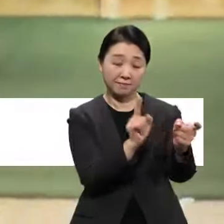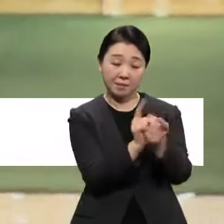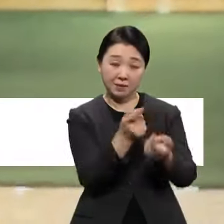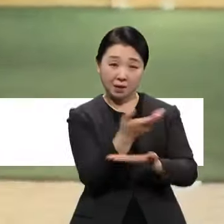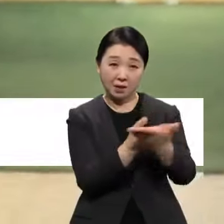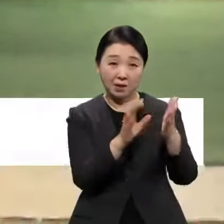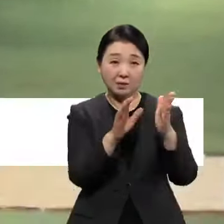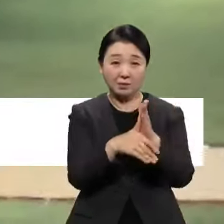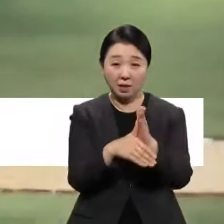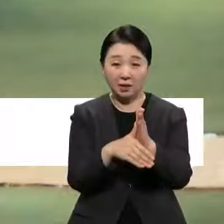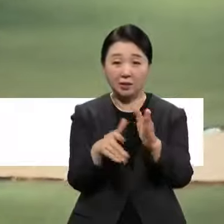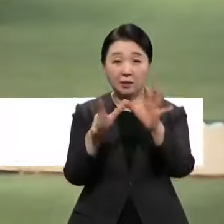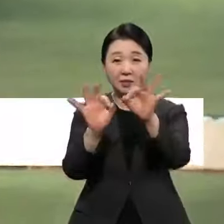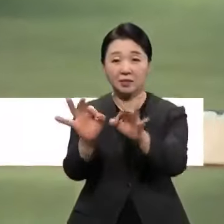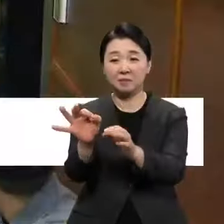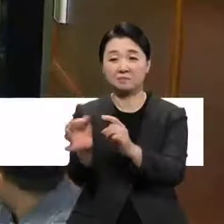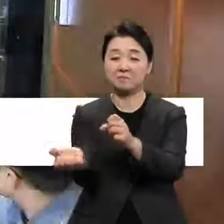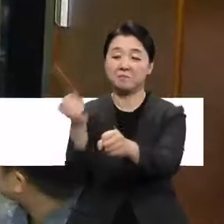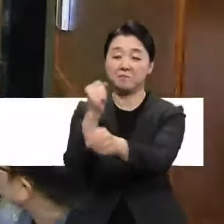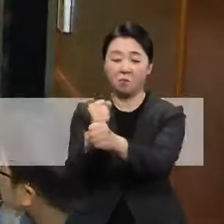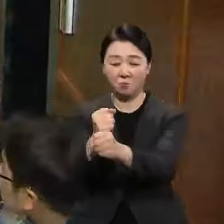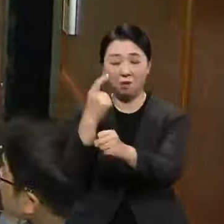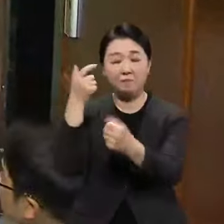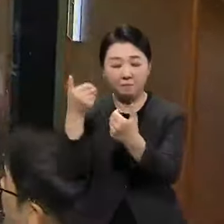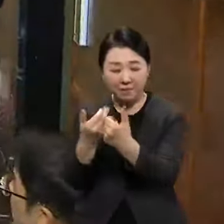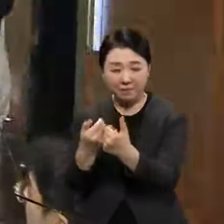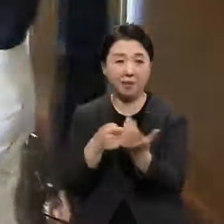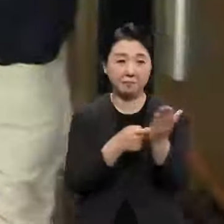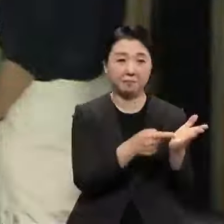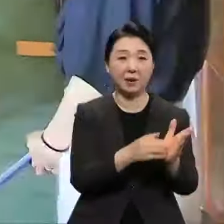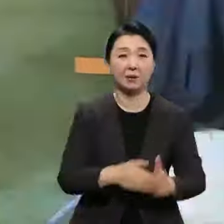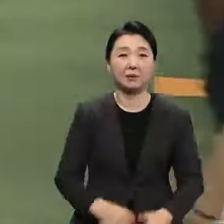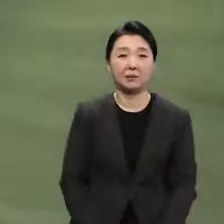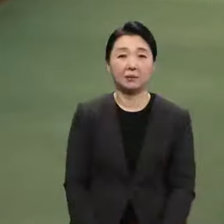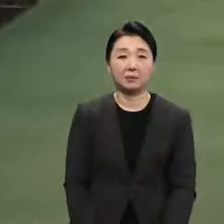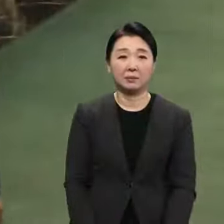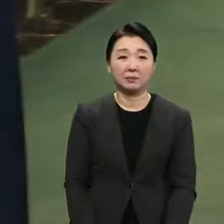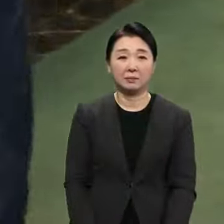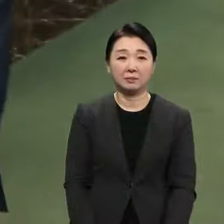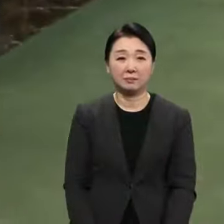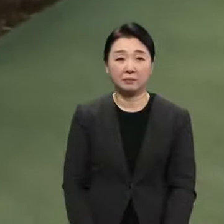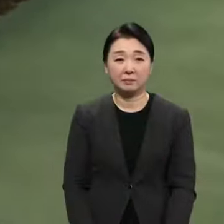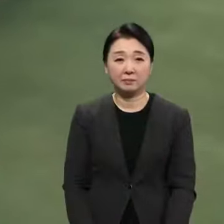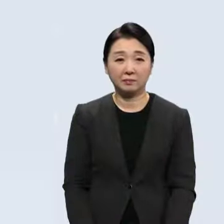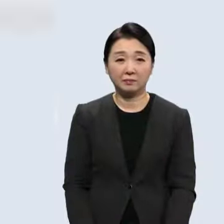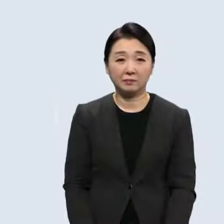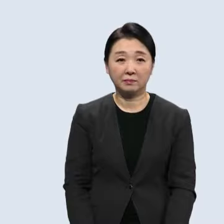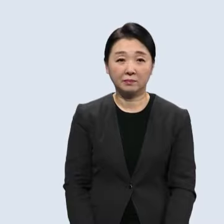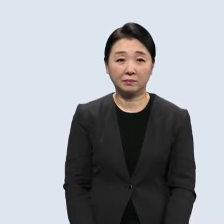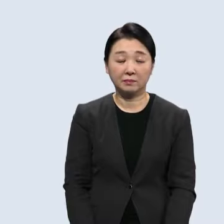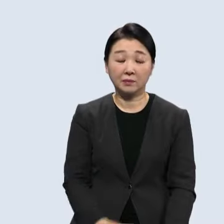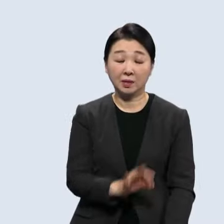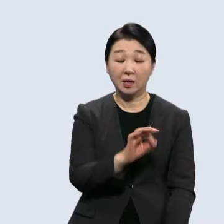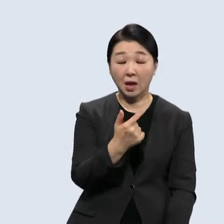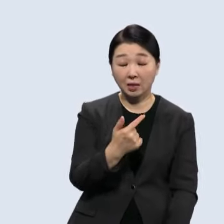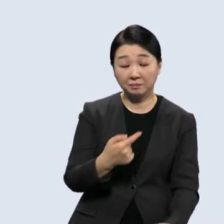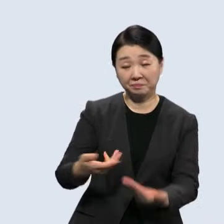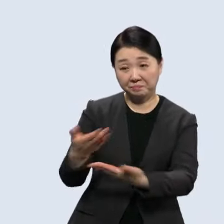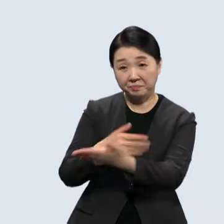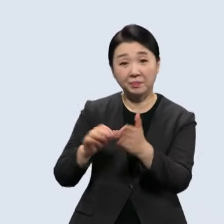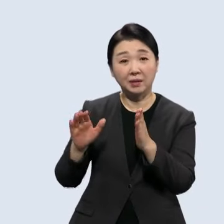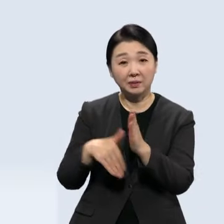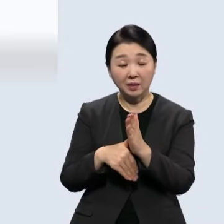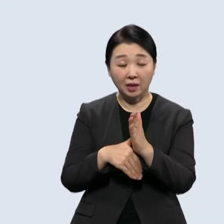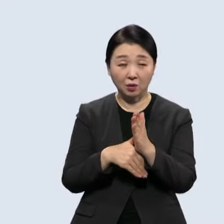전 지사의 복권에 반대 의견을 전한 것으로 알려졌습니다. 오찬에 참석한 한 의원은 JTBC와